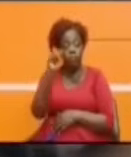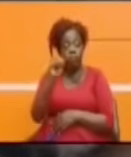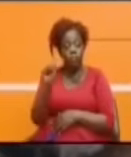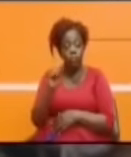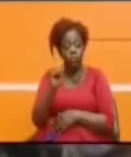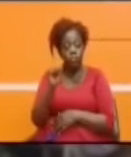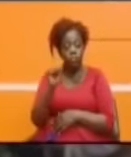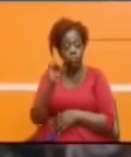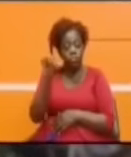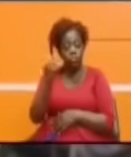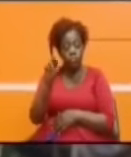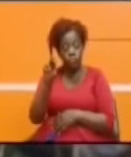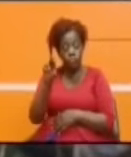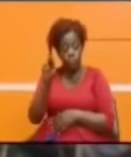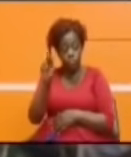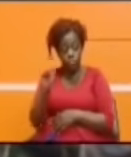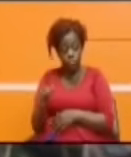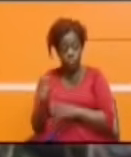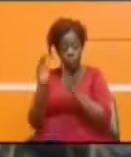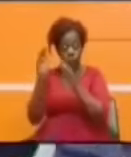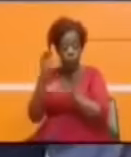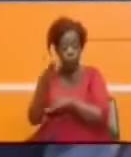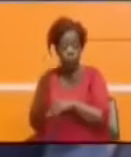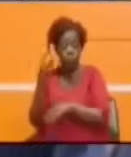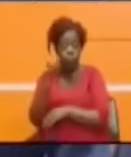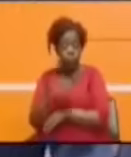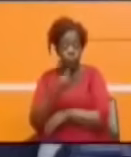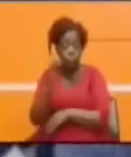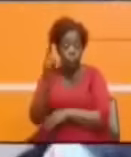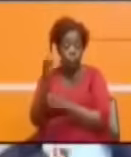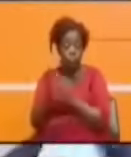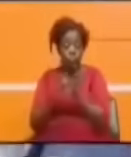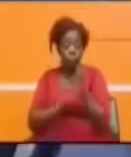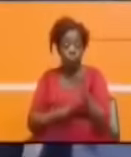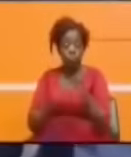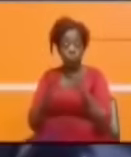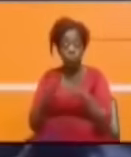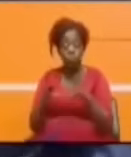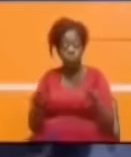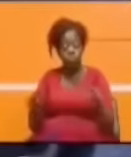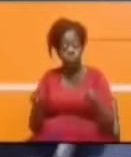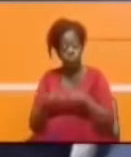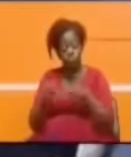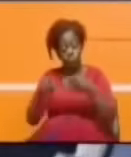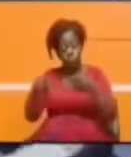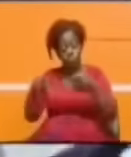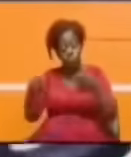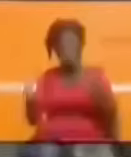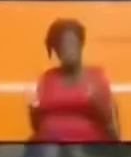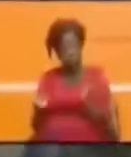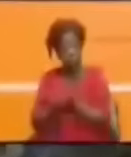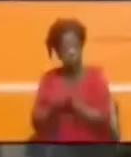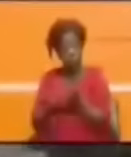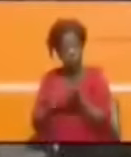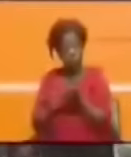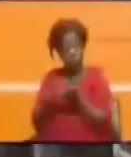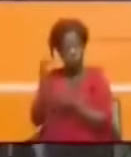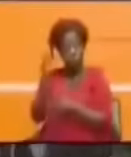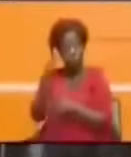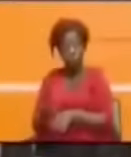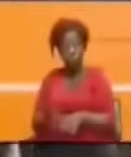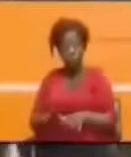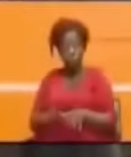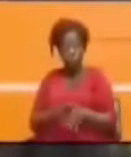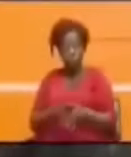bannaabwe okuza olunaku lwabwe olwa tarehe 6 basoose kuyonja katale n'okwetoloola ekibuga Masaka n'oluvannyuma ne bakumba